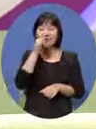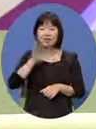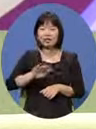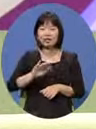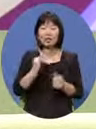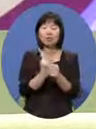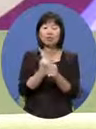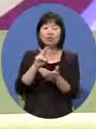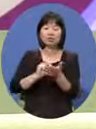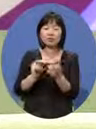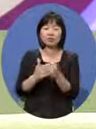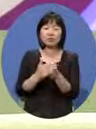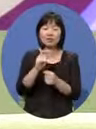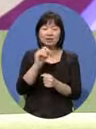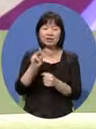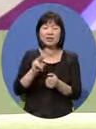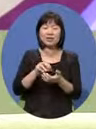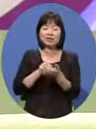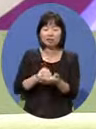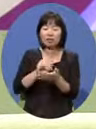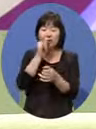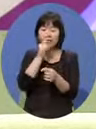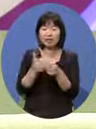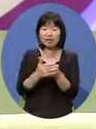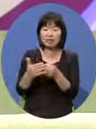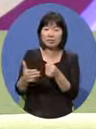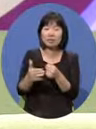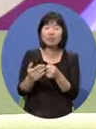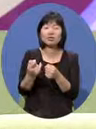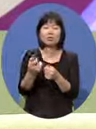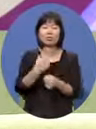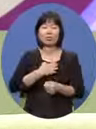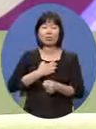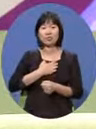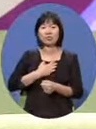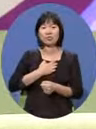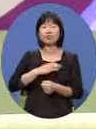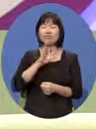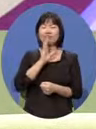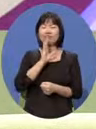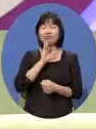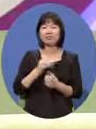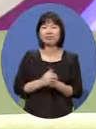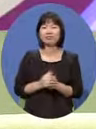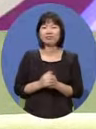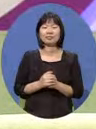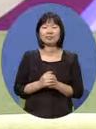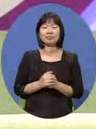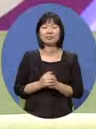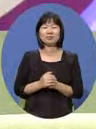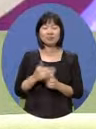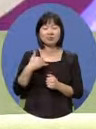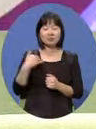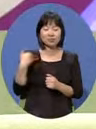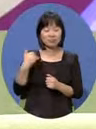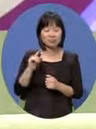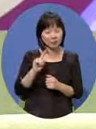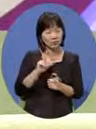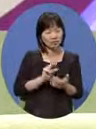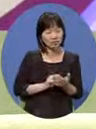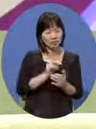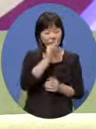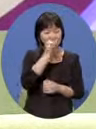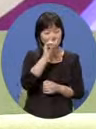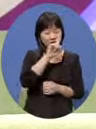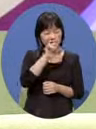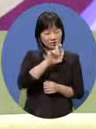이제 부부 문제로 TV에 나온다고 하니까 좀 걱정을 하시더라고요. 그리고 아, 내가 모르는 뭔가가 네, 있었나